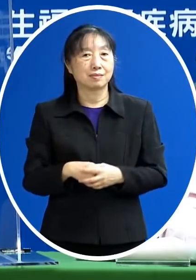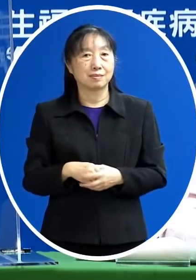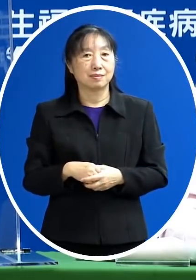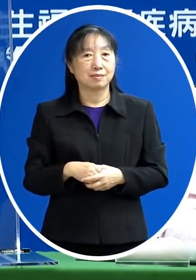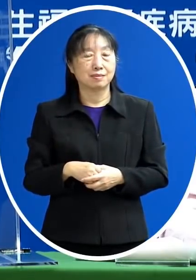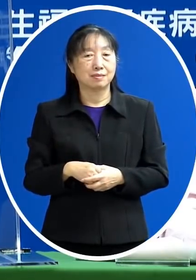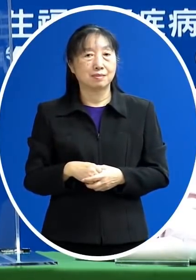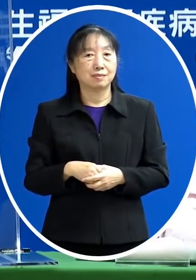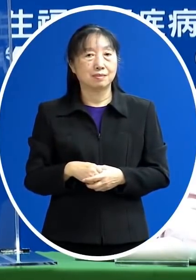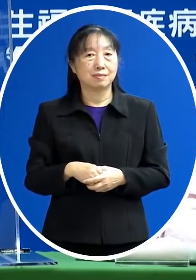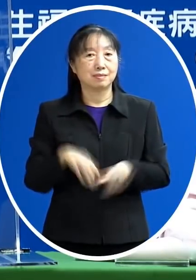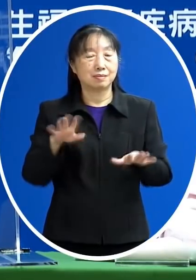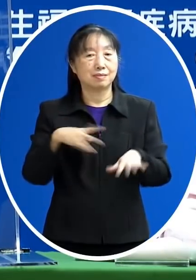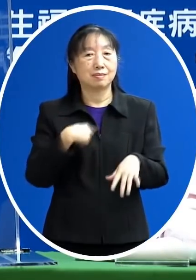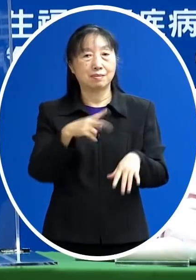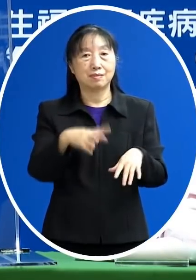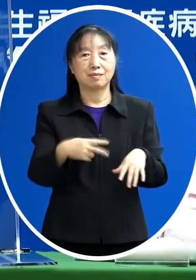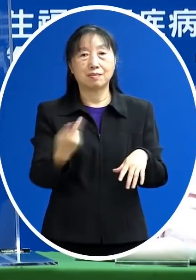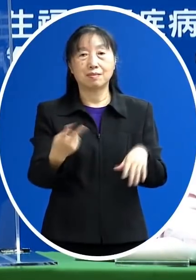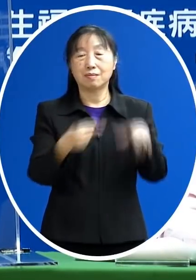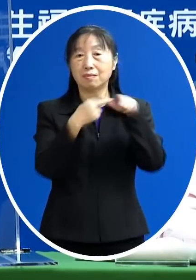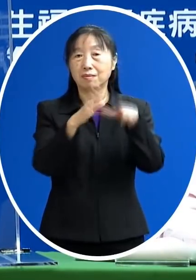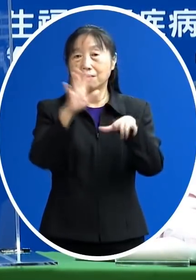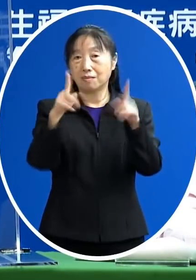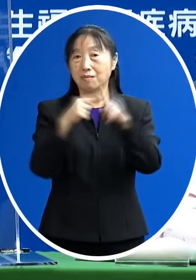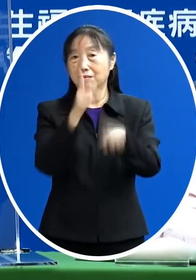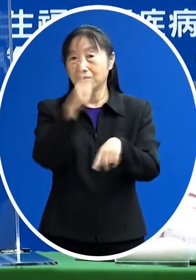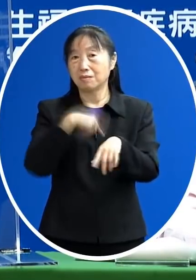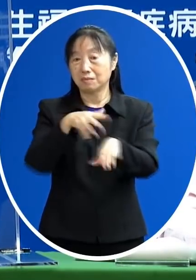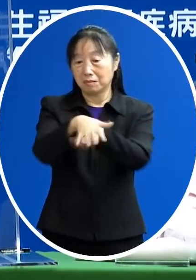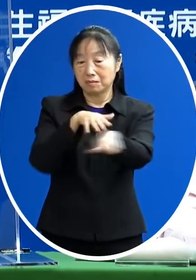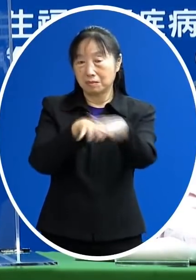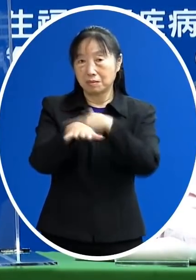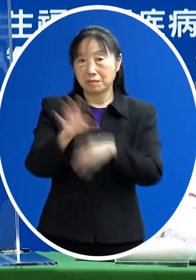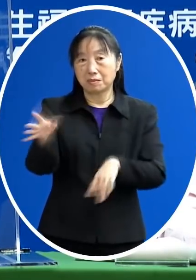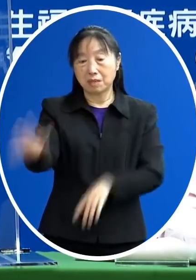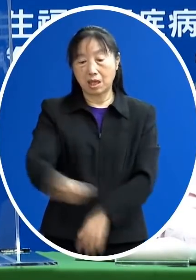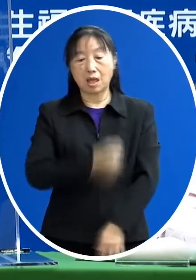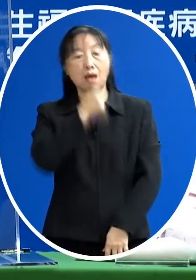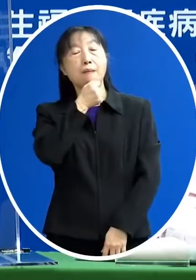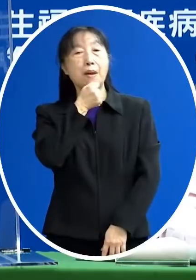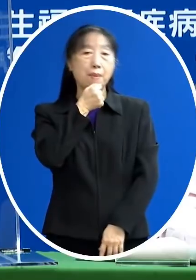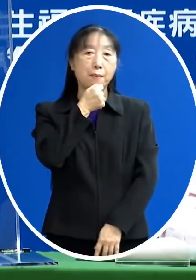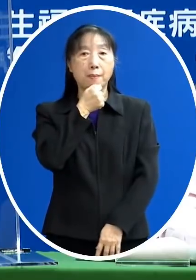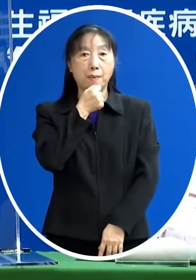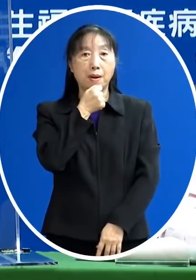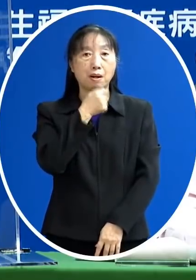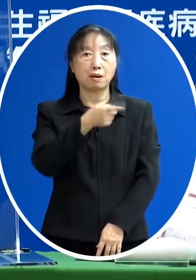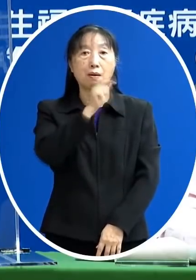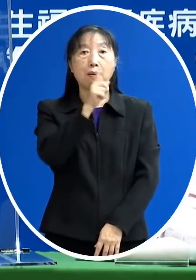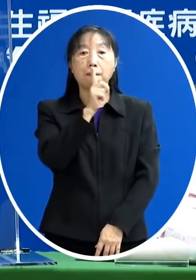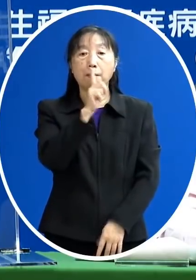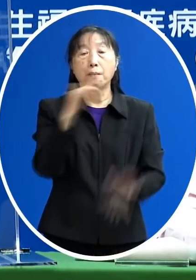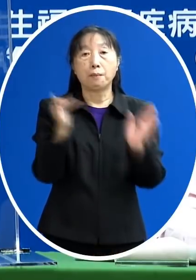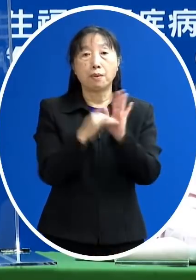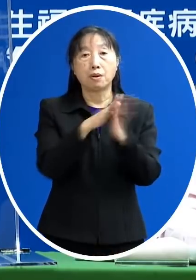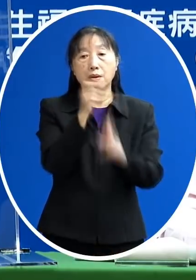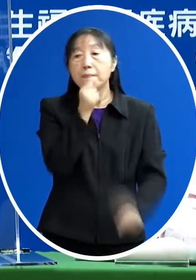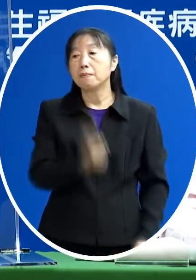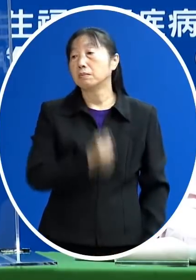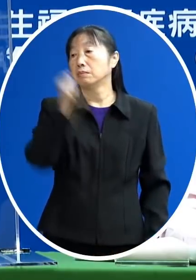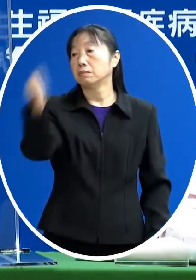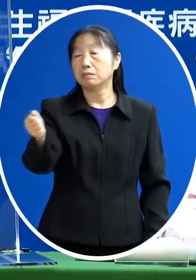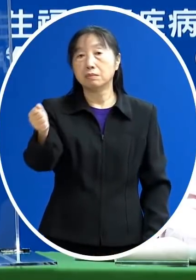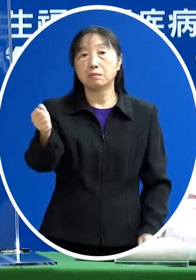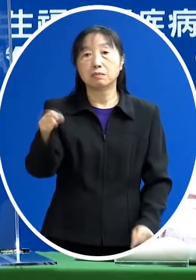今天我们看到哈，在介绍的时候，有人戴着手套，然后拿着麦克风，然后讲完话又把麦克风递给一